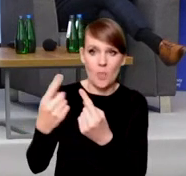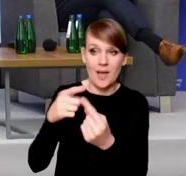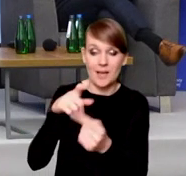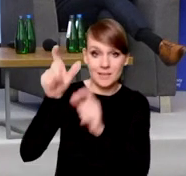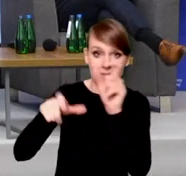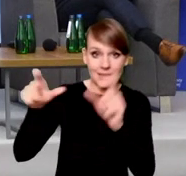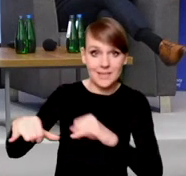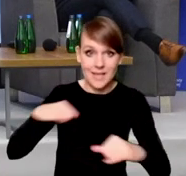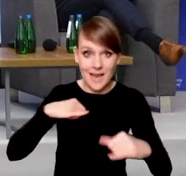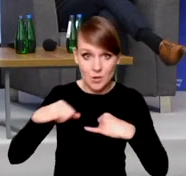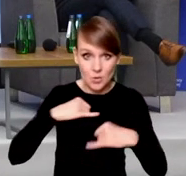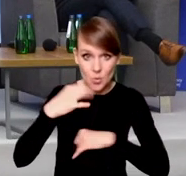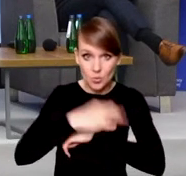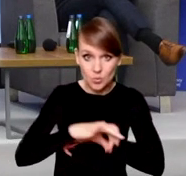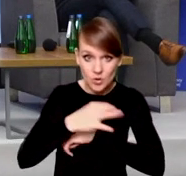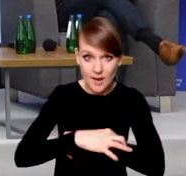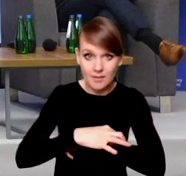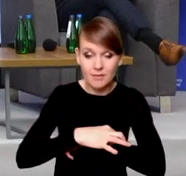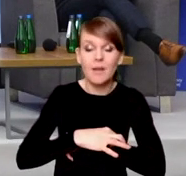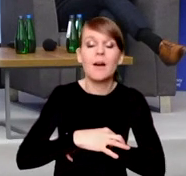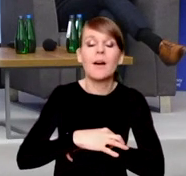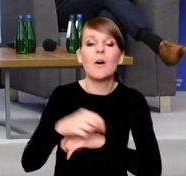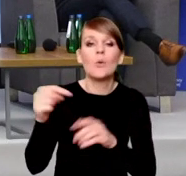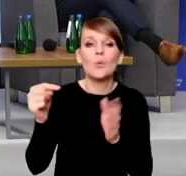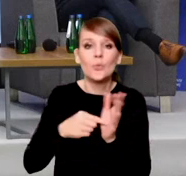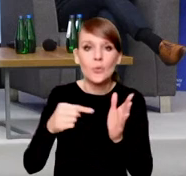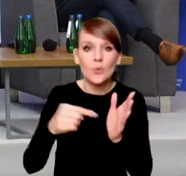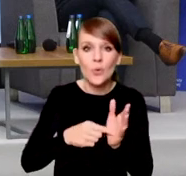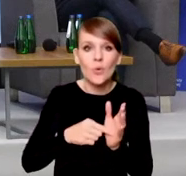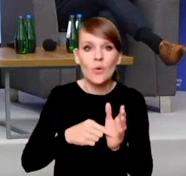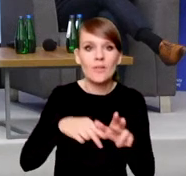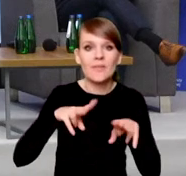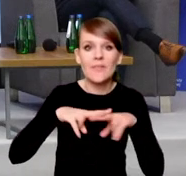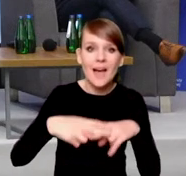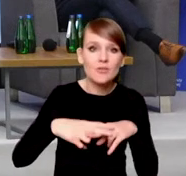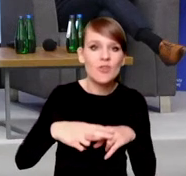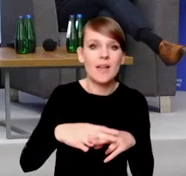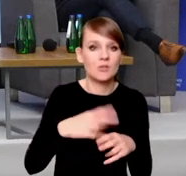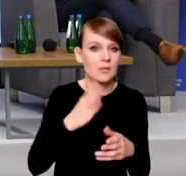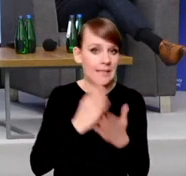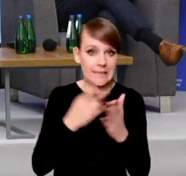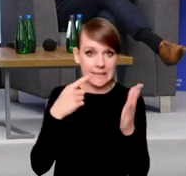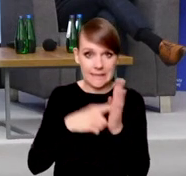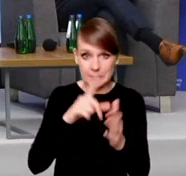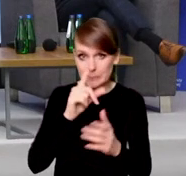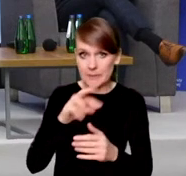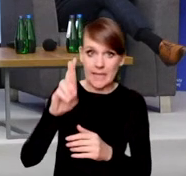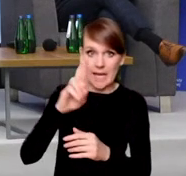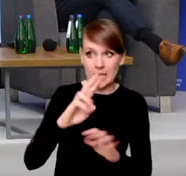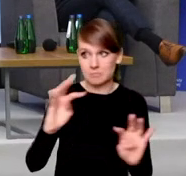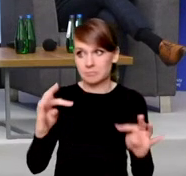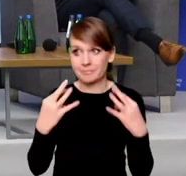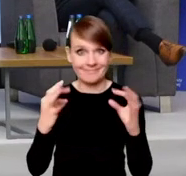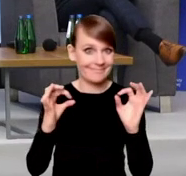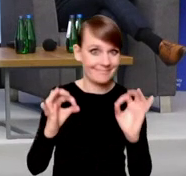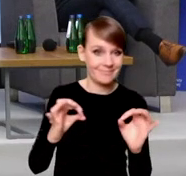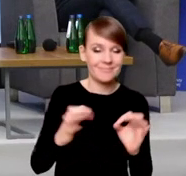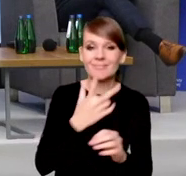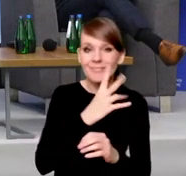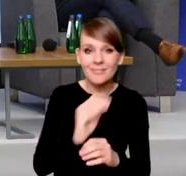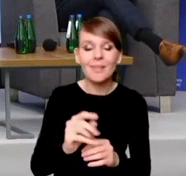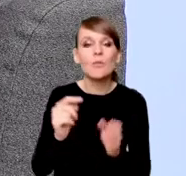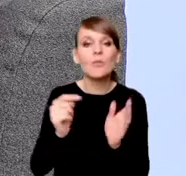uczelniami, że jest to narzędzie nie tylko PR-owe, ale narzędzie porządkujące